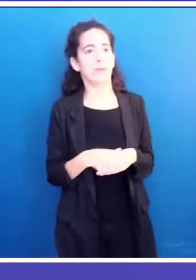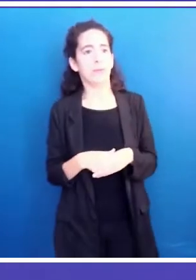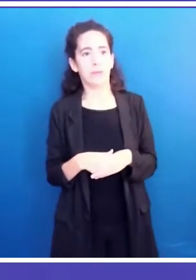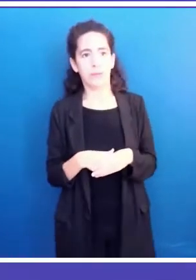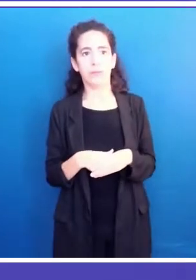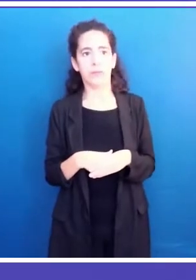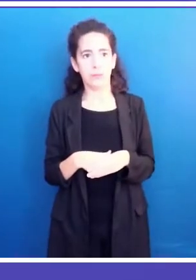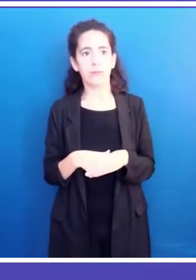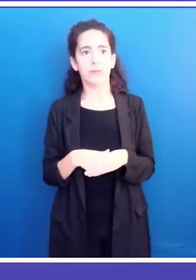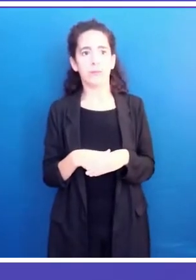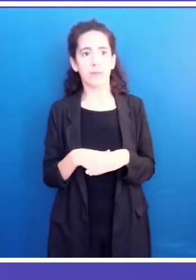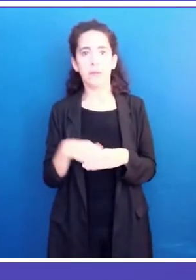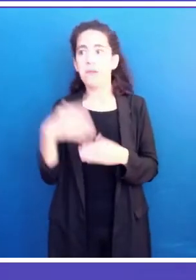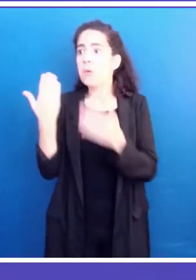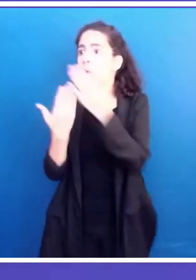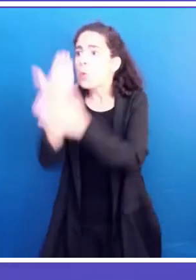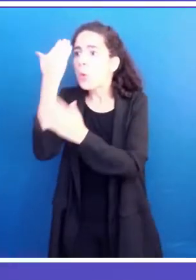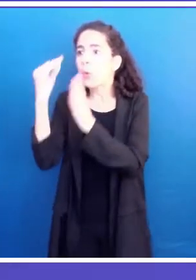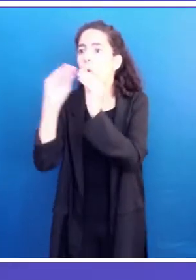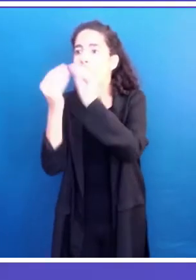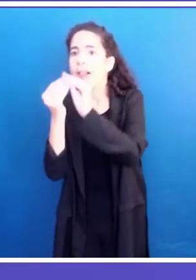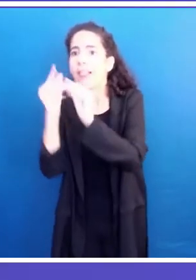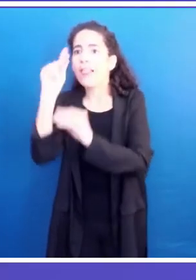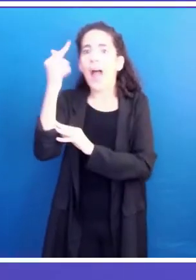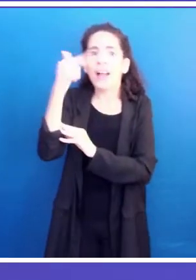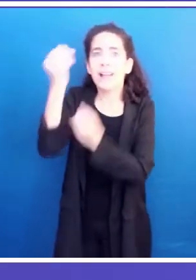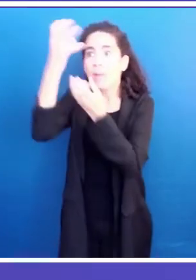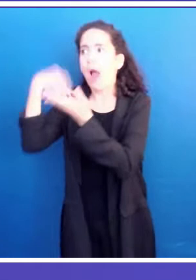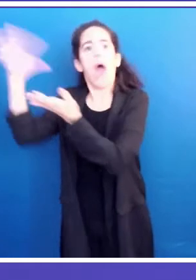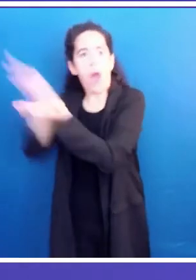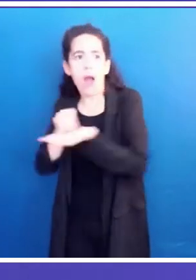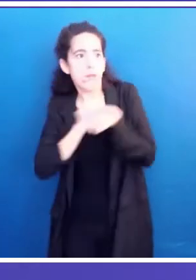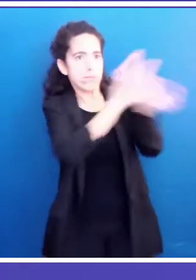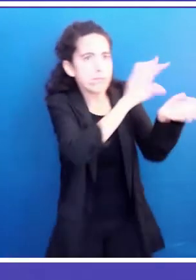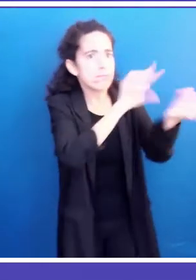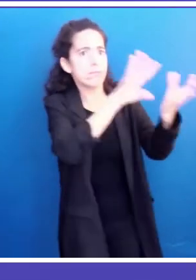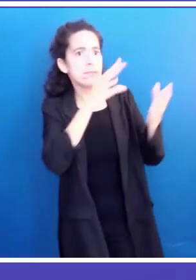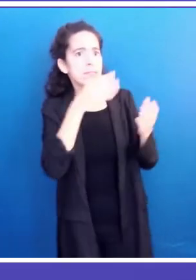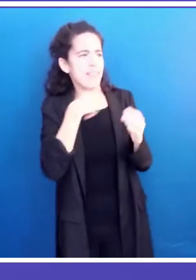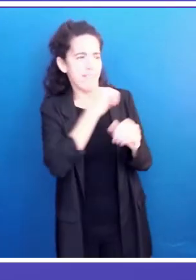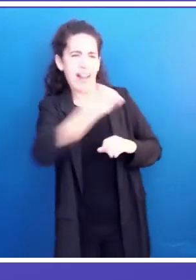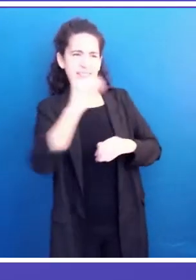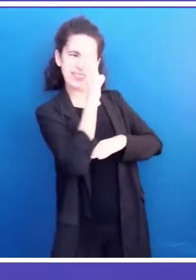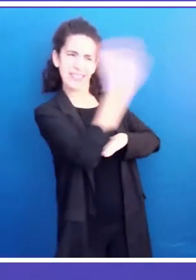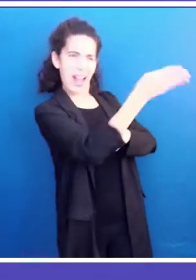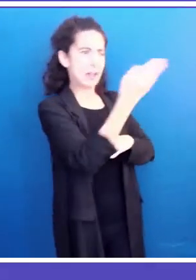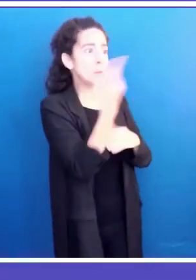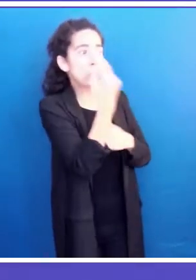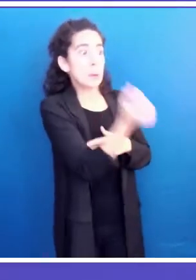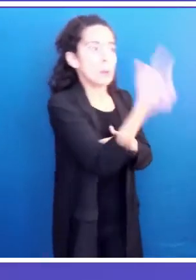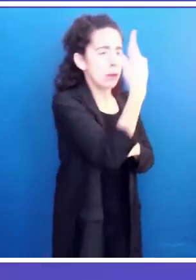بين الأخصائيين، وذلك لتحديد الصعوبات والحاجات بشكل